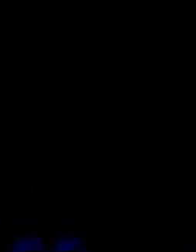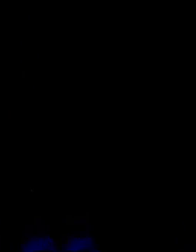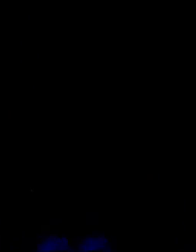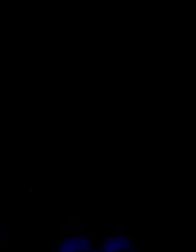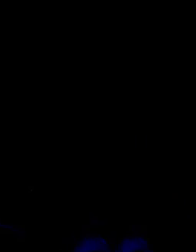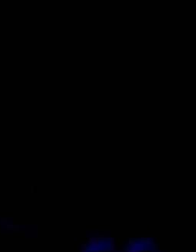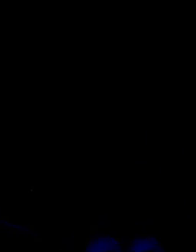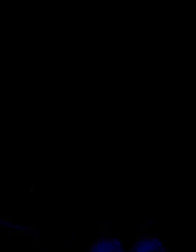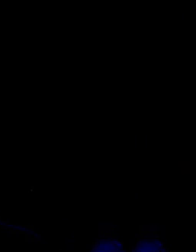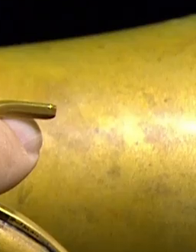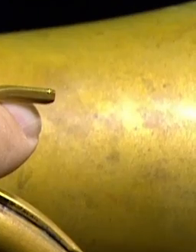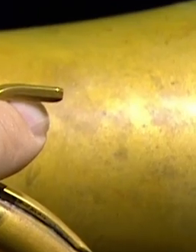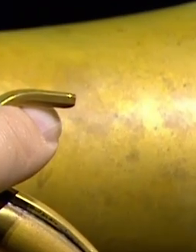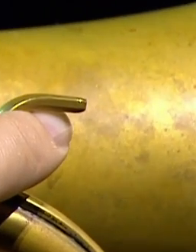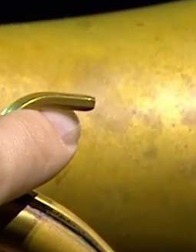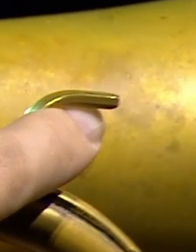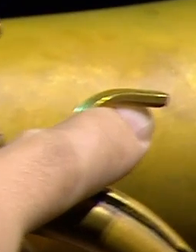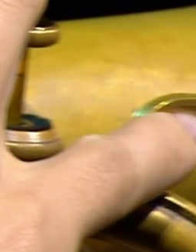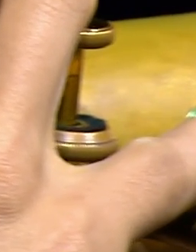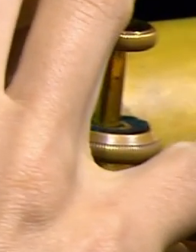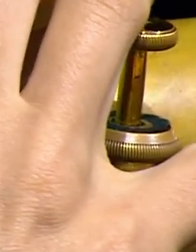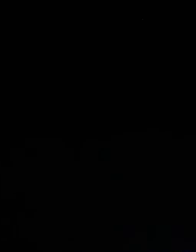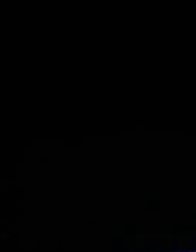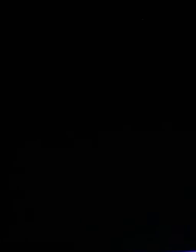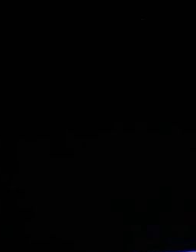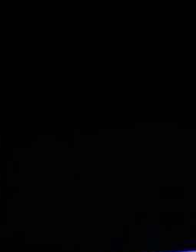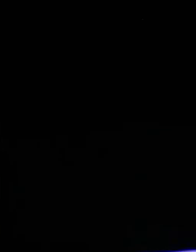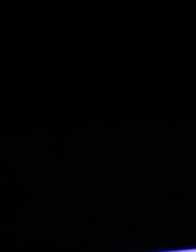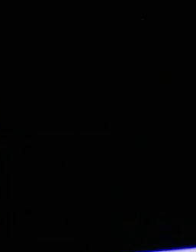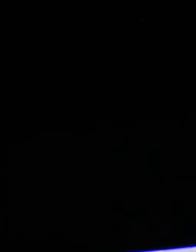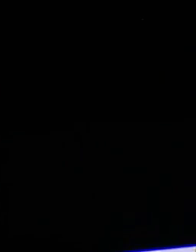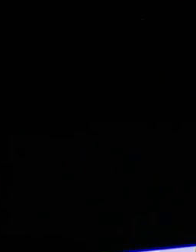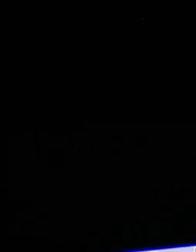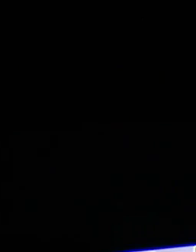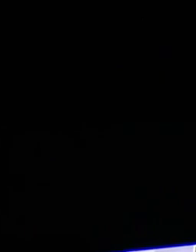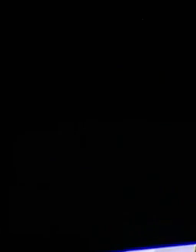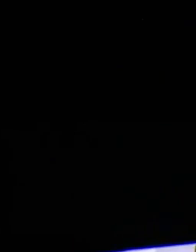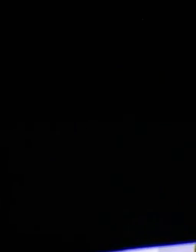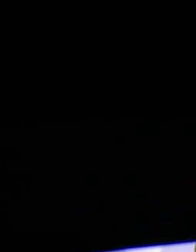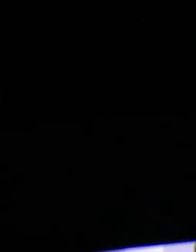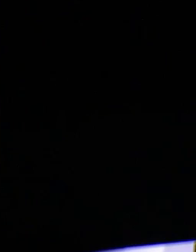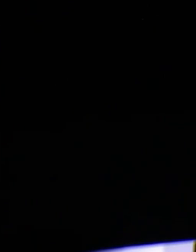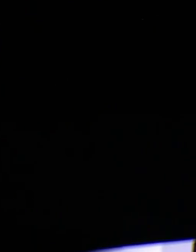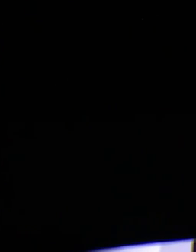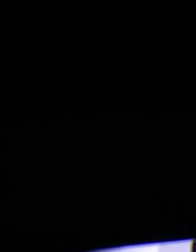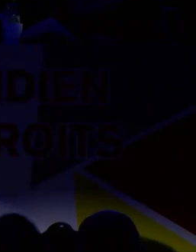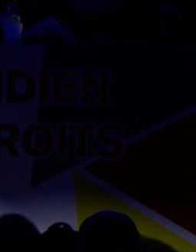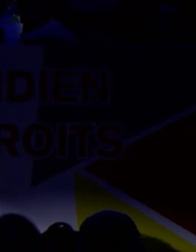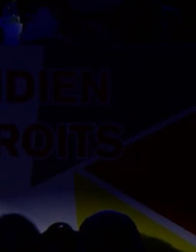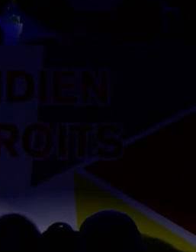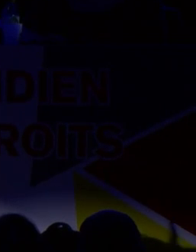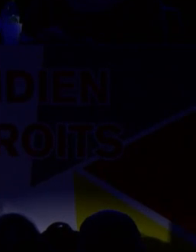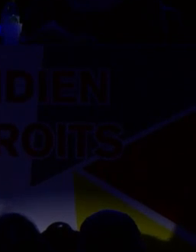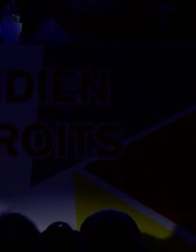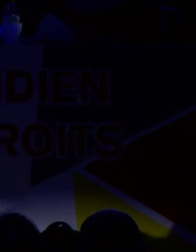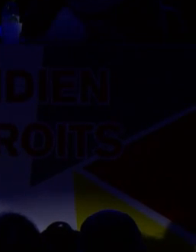Dès que mon refus d'adhésion a été confirmé, j'ai porté l'affaire devant la Fédération féministe du Sud-Est. Et